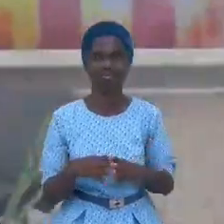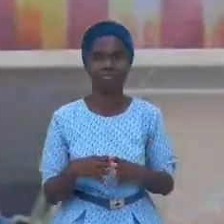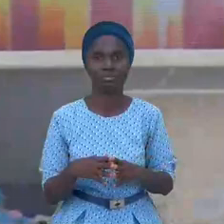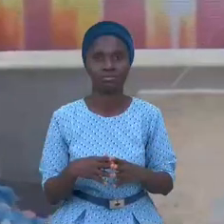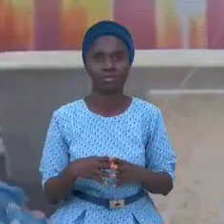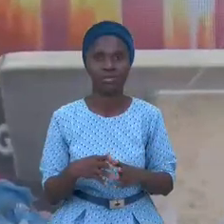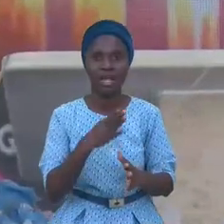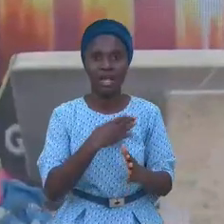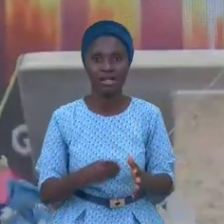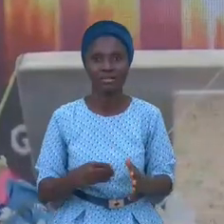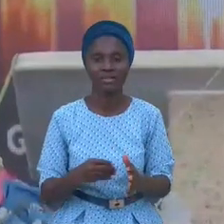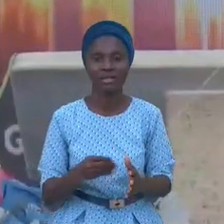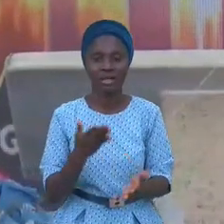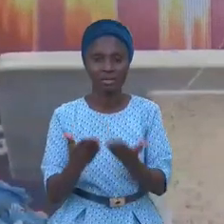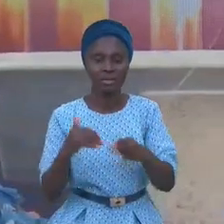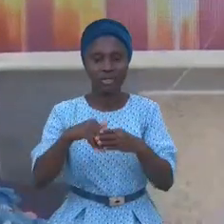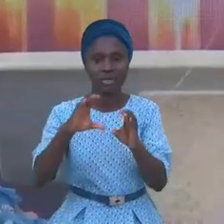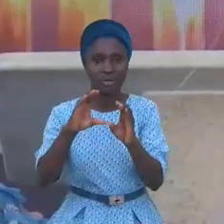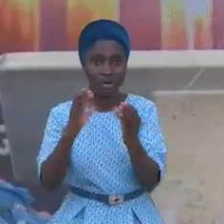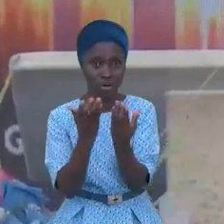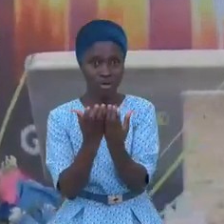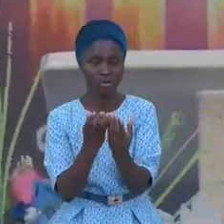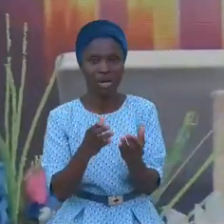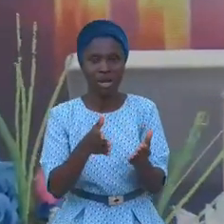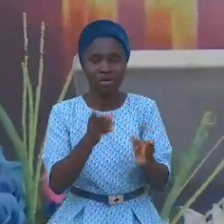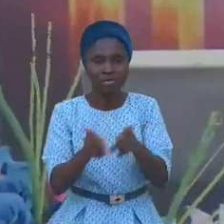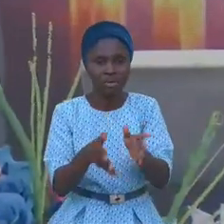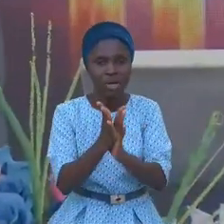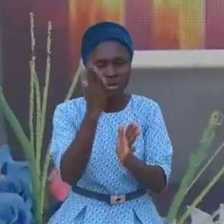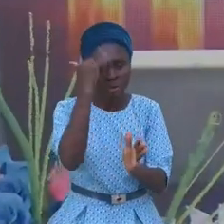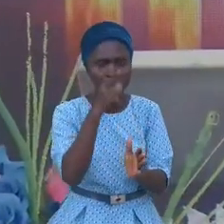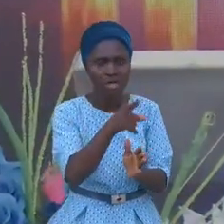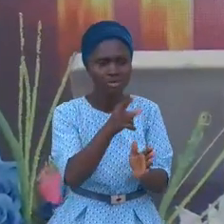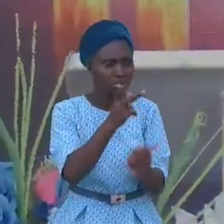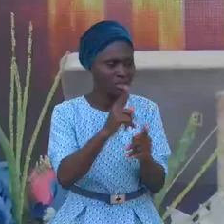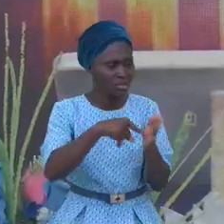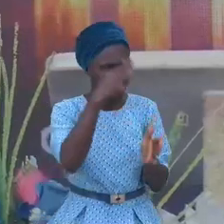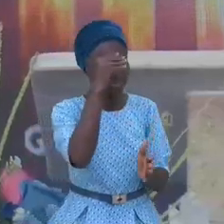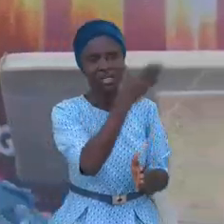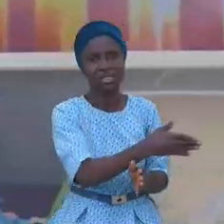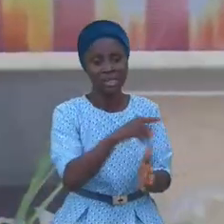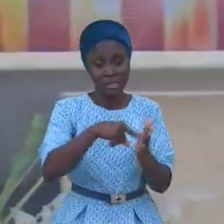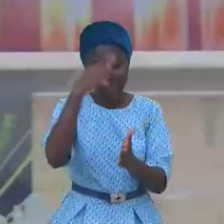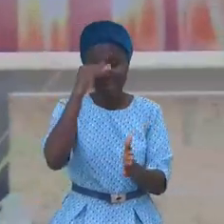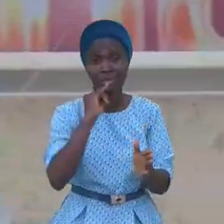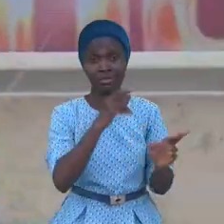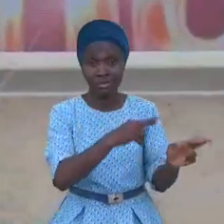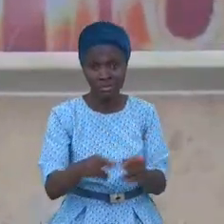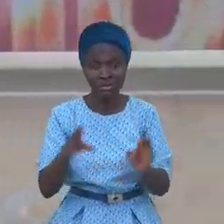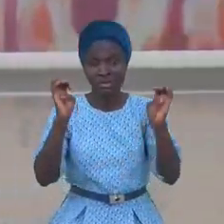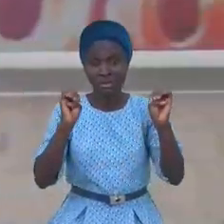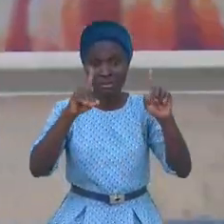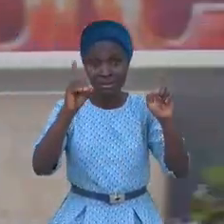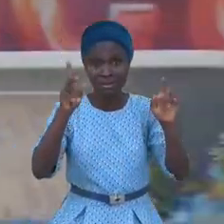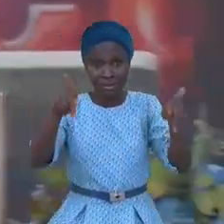gardes ce temps qu'il a expiré? Il a dépassé la date et la période et le jour